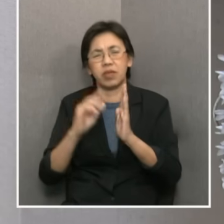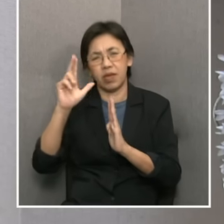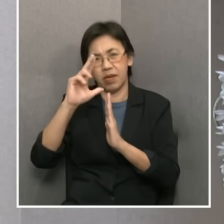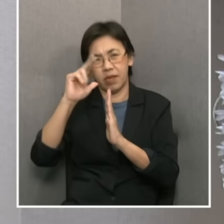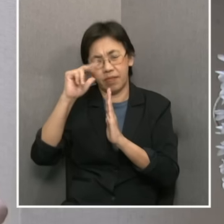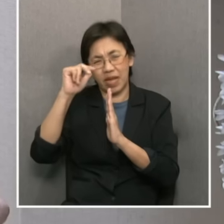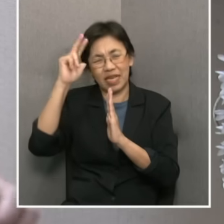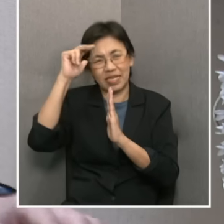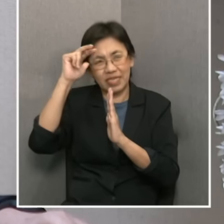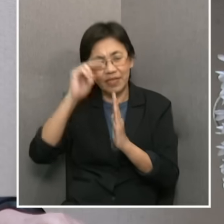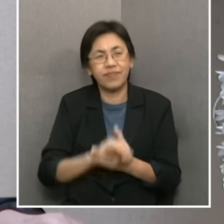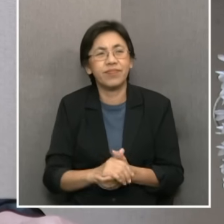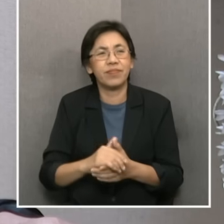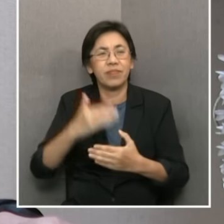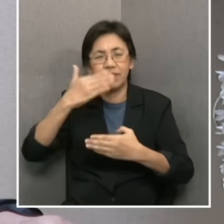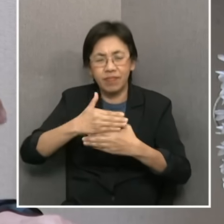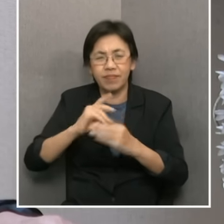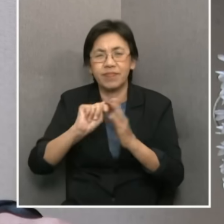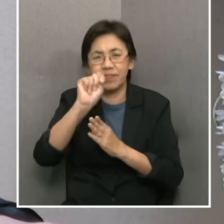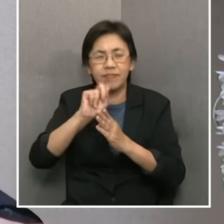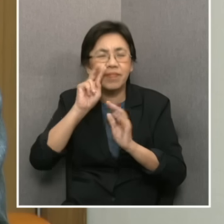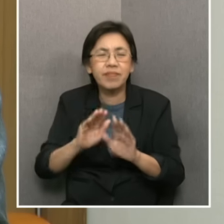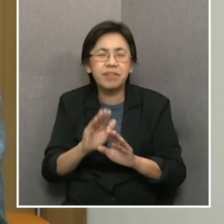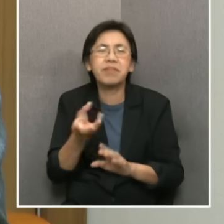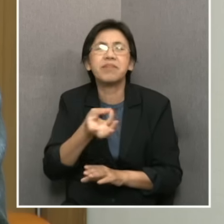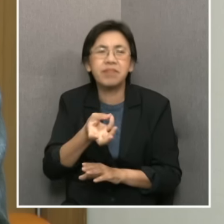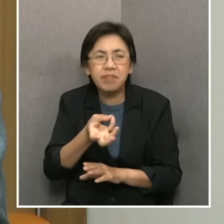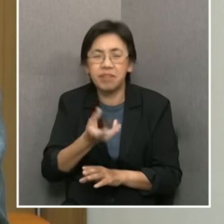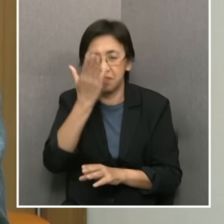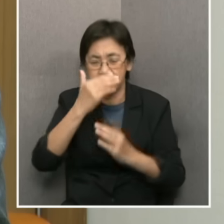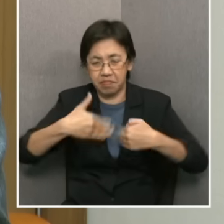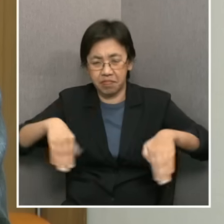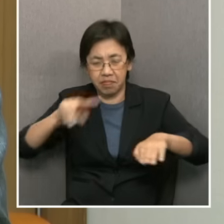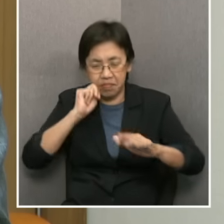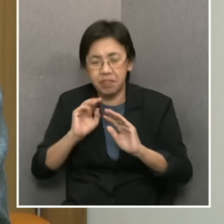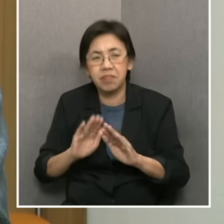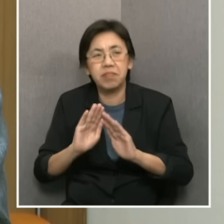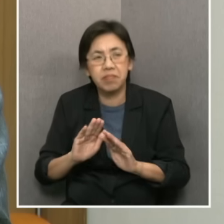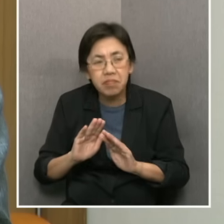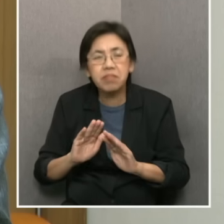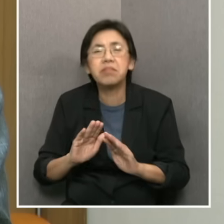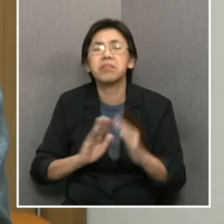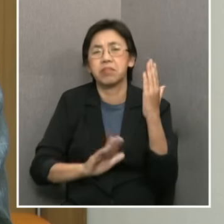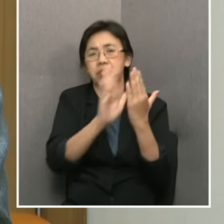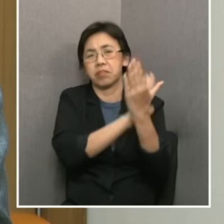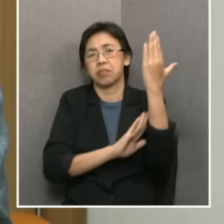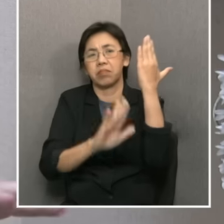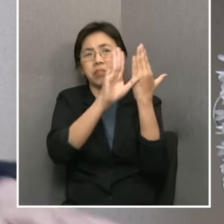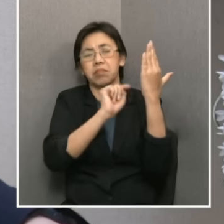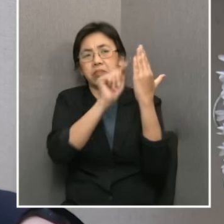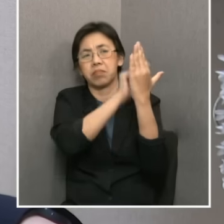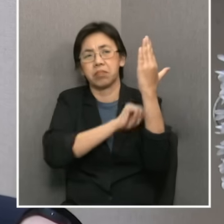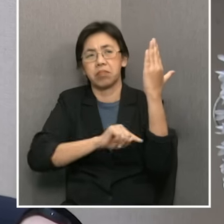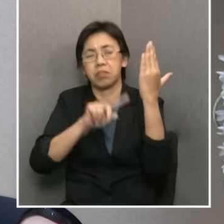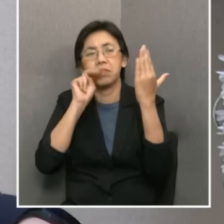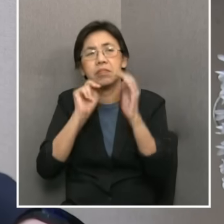าเติมอ่างเก็บน้ำขุนภูมิพลได้นิดหน่อยเพราะมันเป็นหย่อมเล็กๆอ่างเก็บน้ำถ้าเรียกว่าค่าทั่วประเทศเราเองเนี่ยนะมีปริม